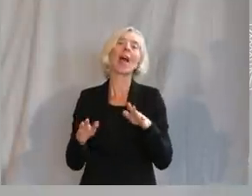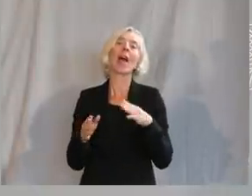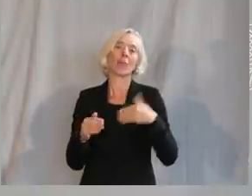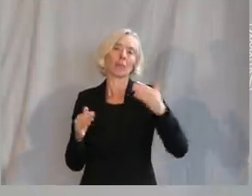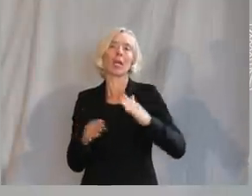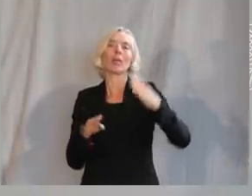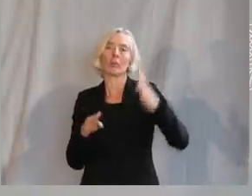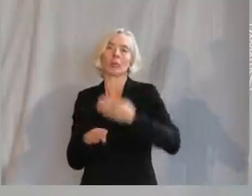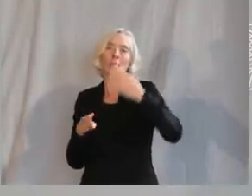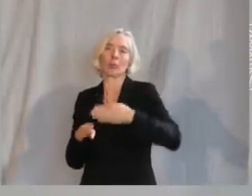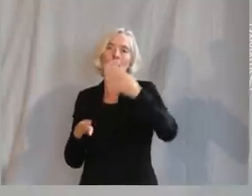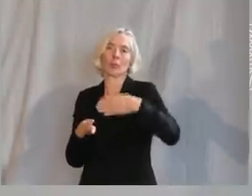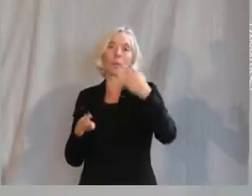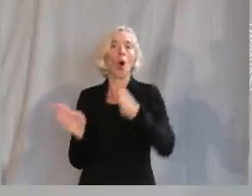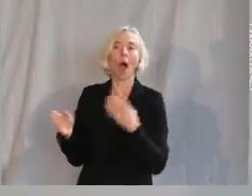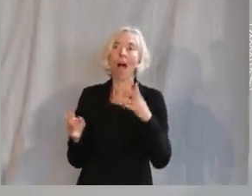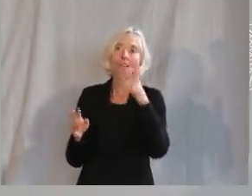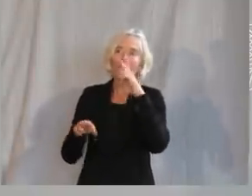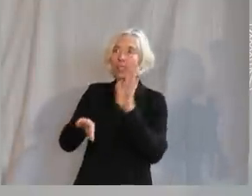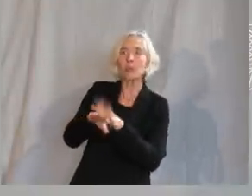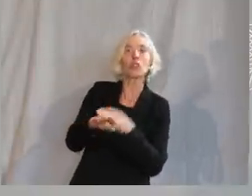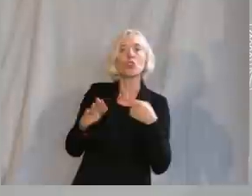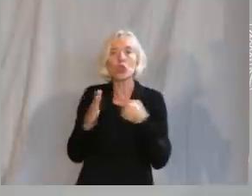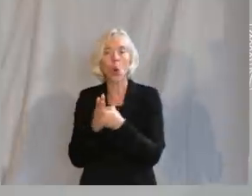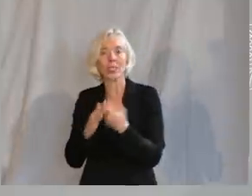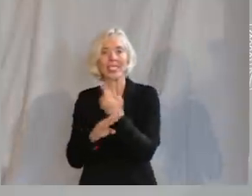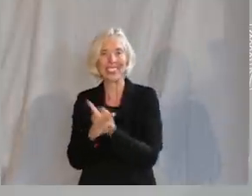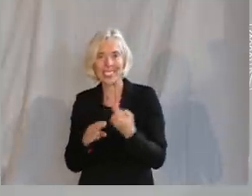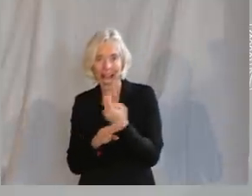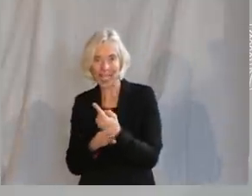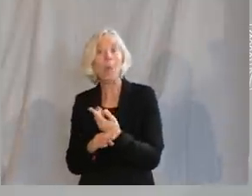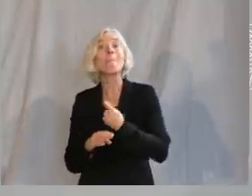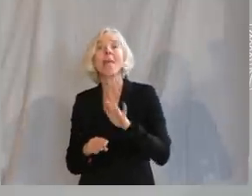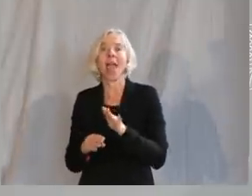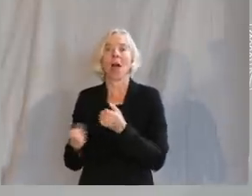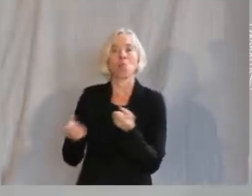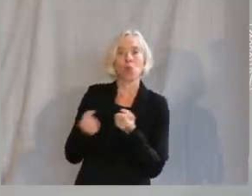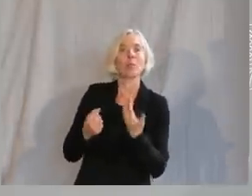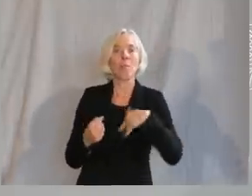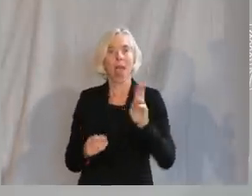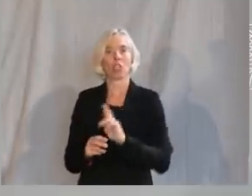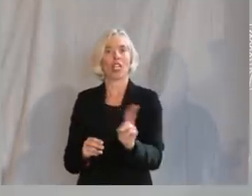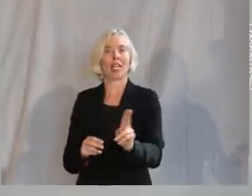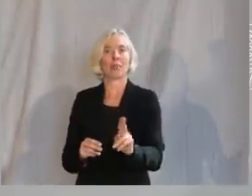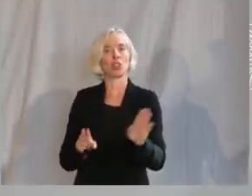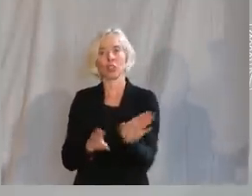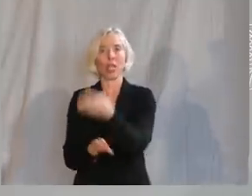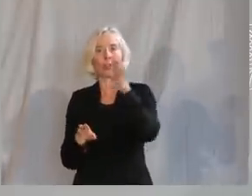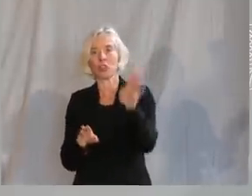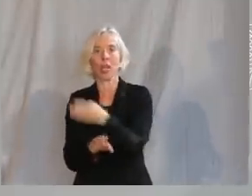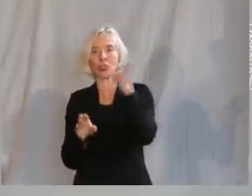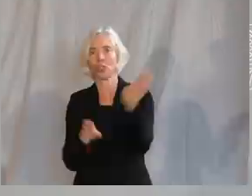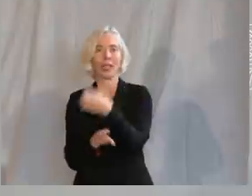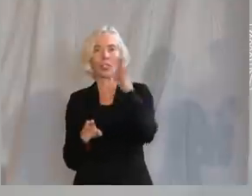einfach auch mehr Menschen im ÖPNV unterwegs sind, einfach auch sehr aktiv mehr Fahrzeuge zur Verfügung gestellt werden. Wir haben ja teilweise in den Morgenstunden